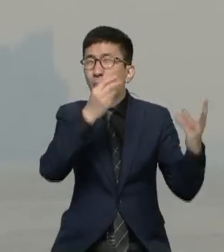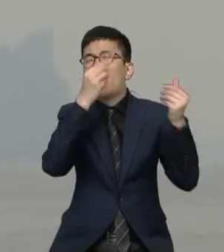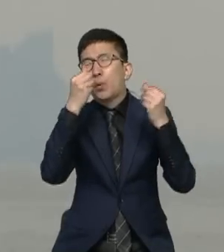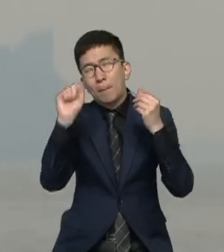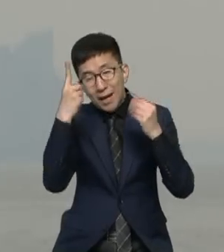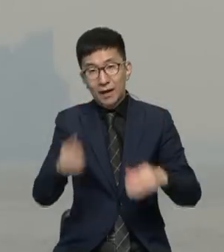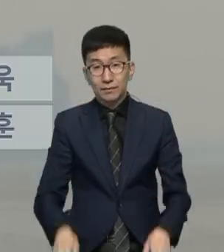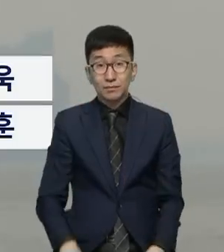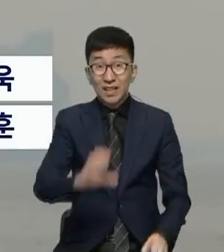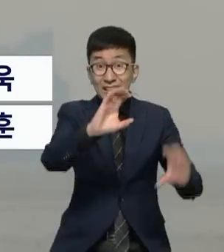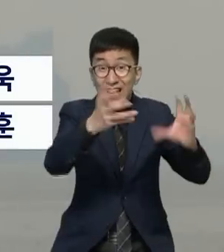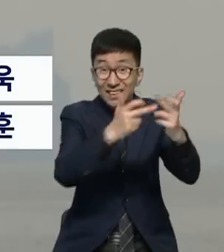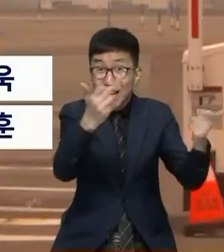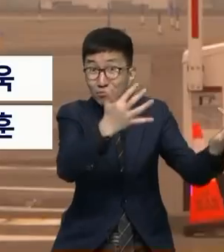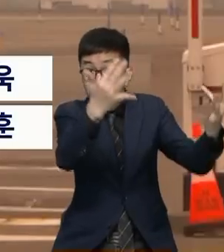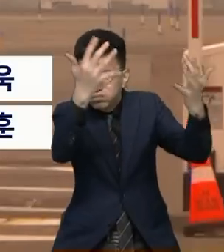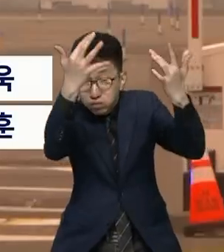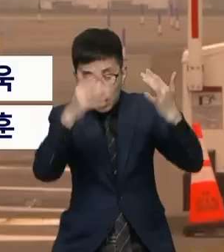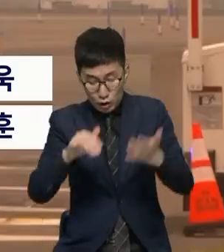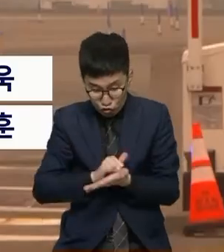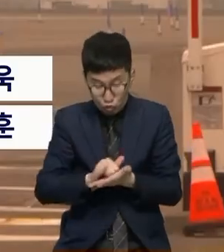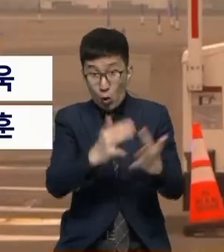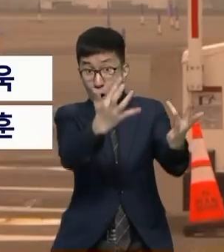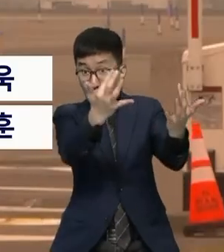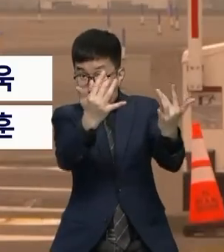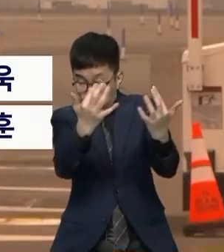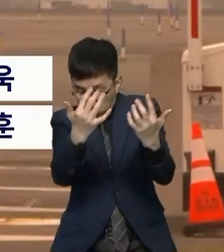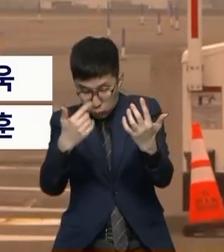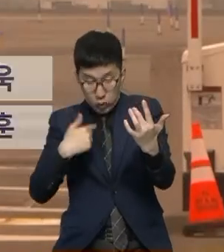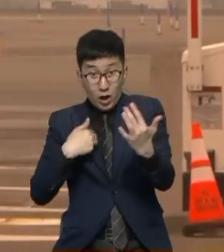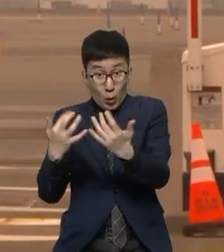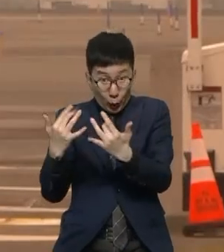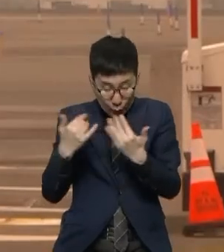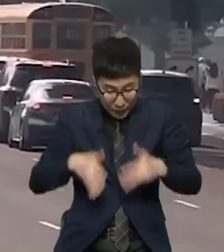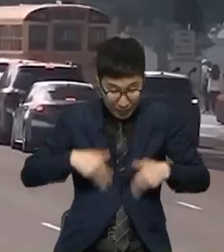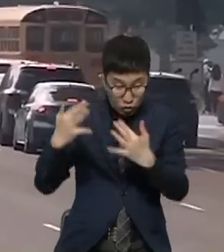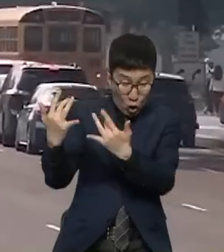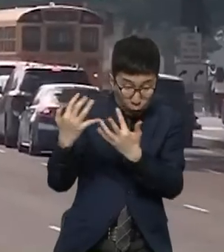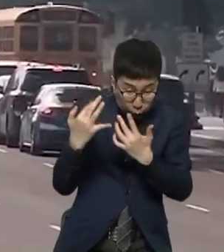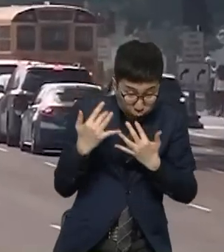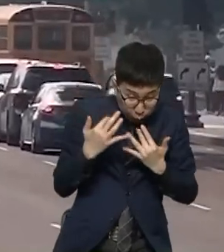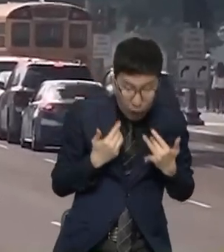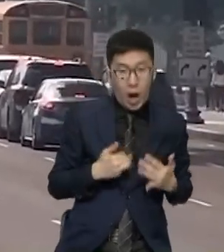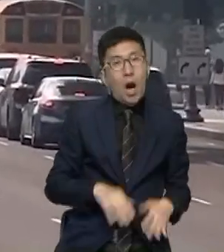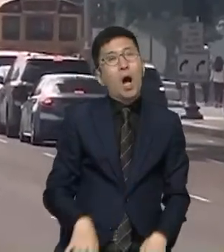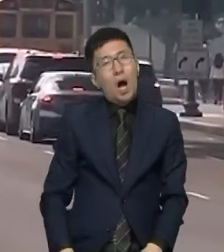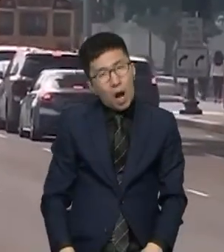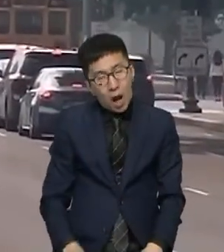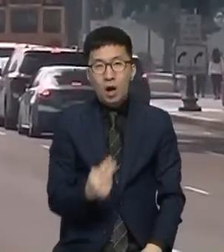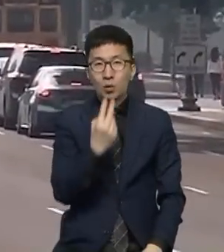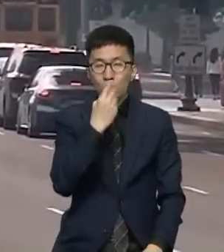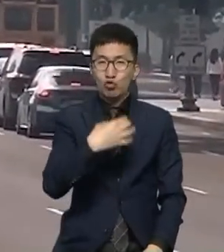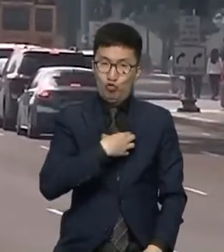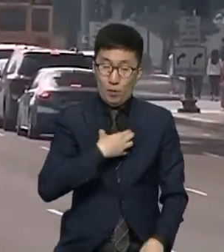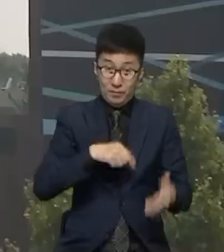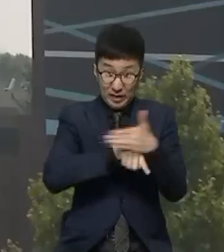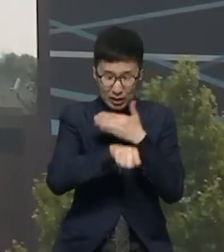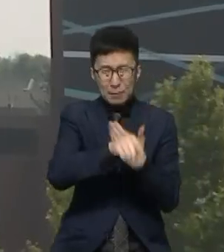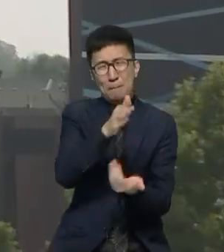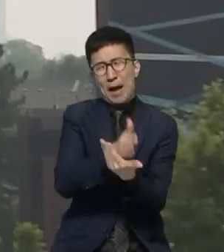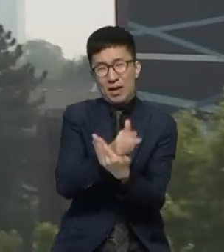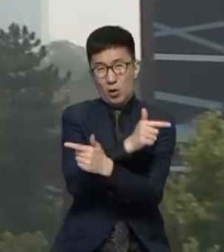캐나다 산불로 인한 연기가 미 동북부를 넘어 남부로까지 번지면서 미국 전역으로 대기질 경보와 외출